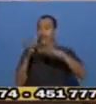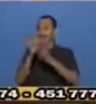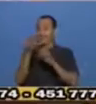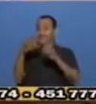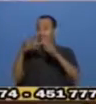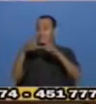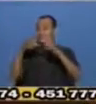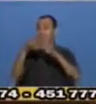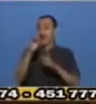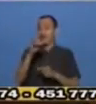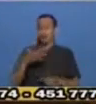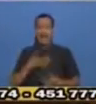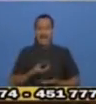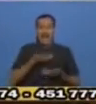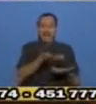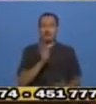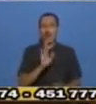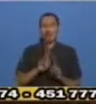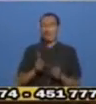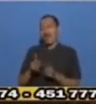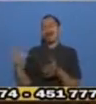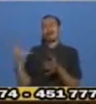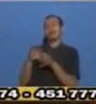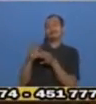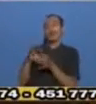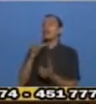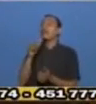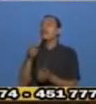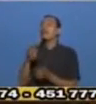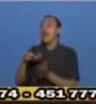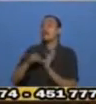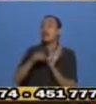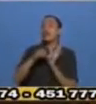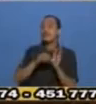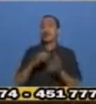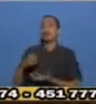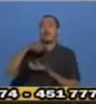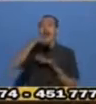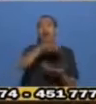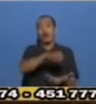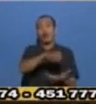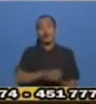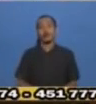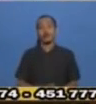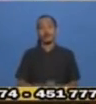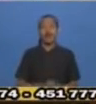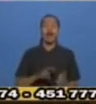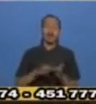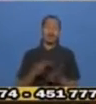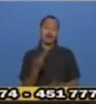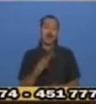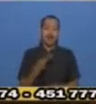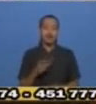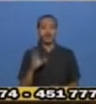lain yang bisa membantu teman-teman. Kolaborasi seperti itu. Nah ini kami lakukan sehingga kan kami punya data siapa yang selama